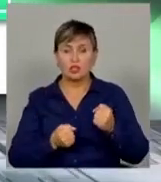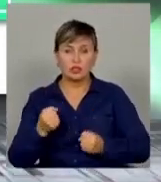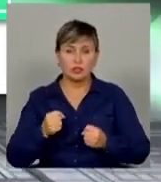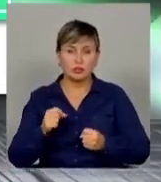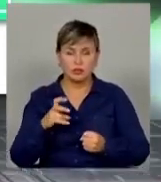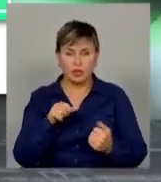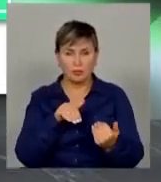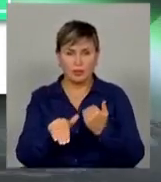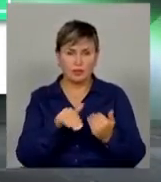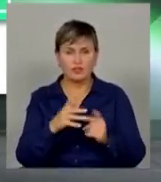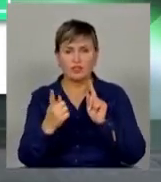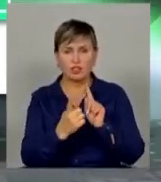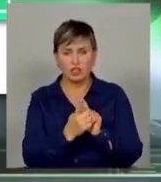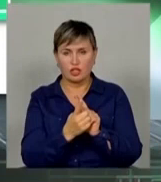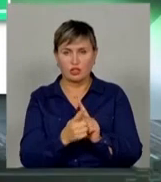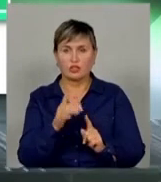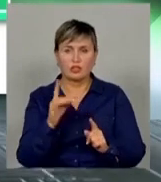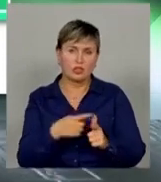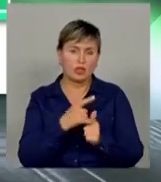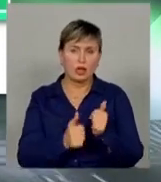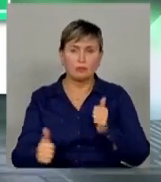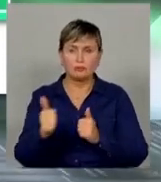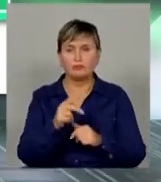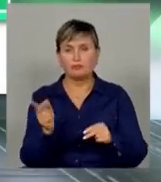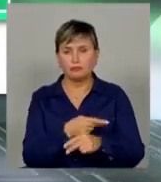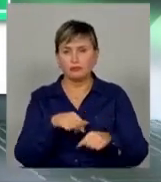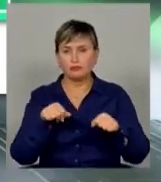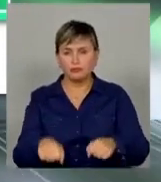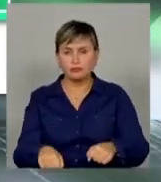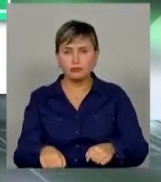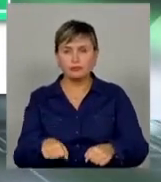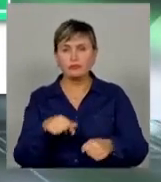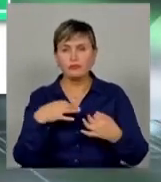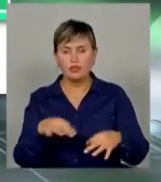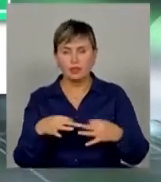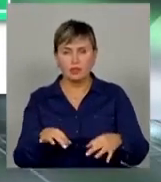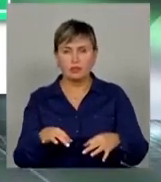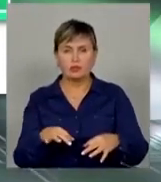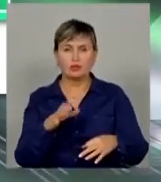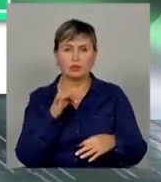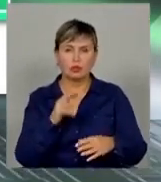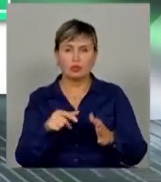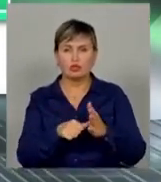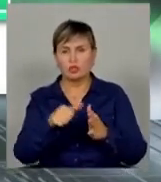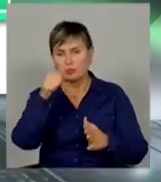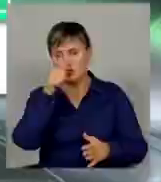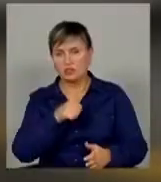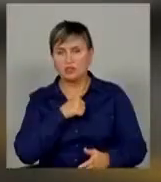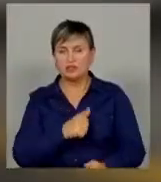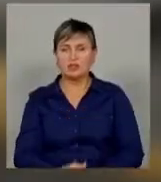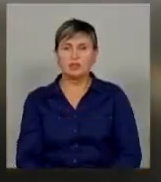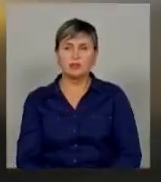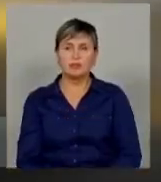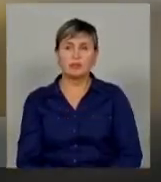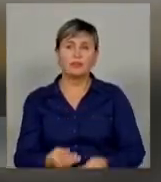на проезжей части встречного проезда или обгона» и лишен права управления транспортными средствами сроком на 6 месяцев. А